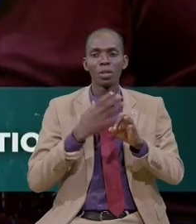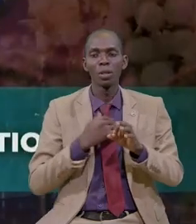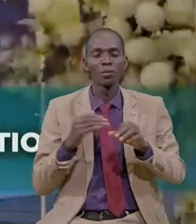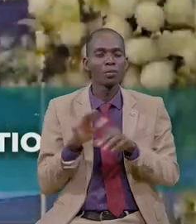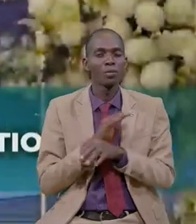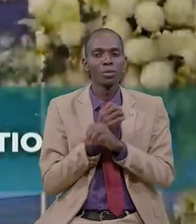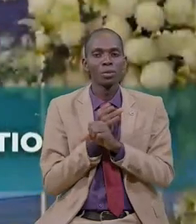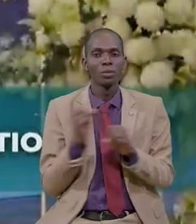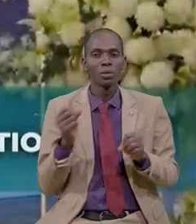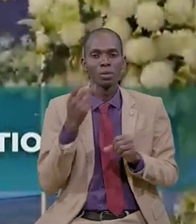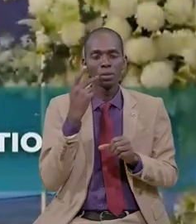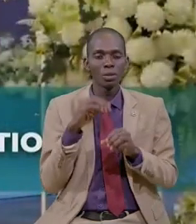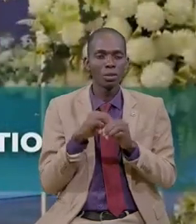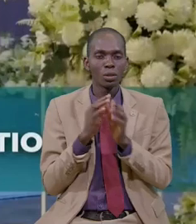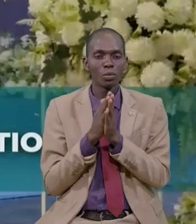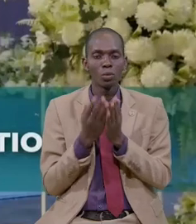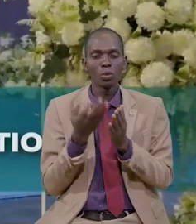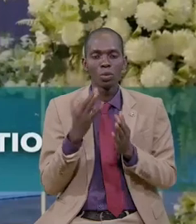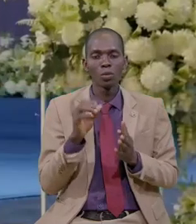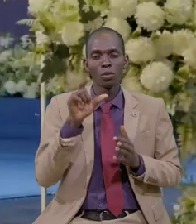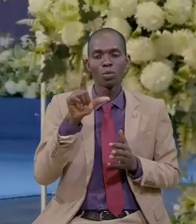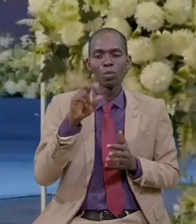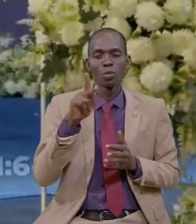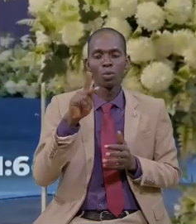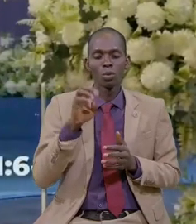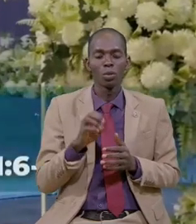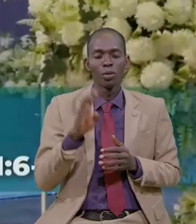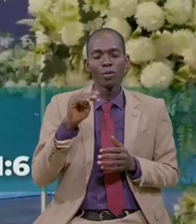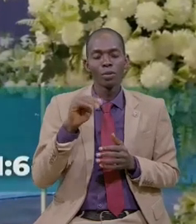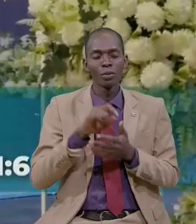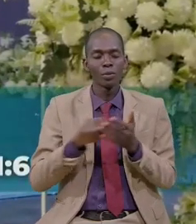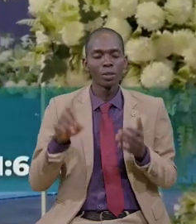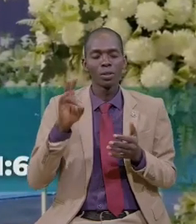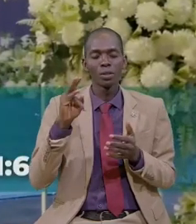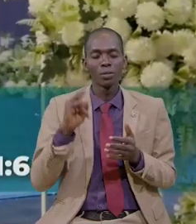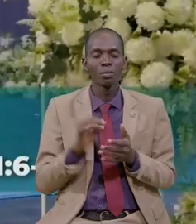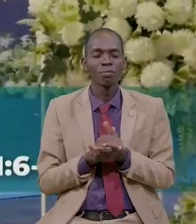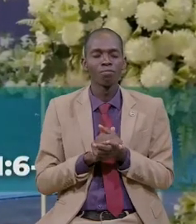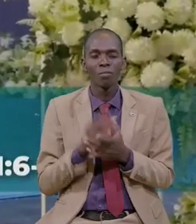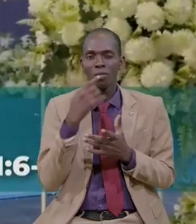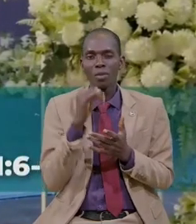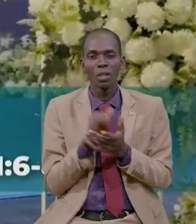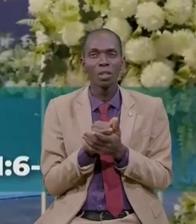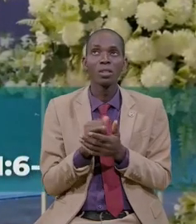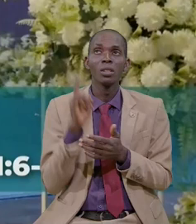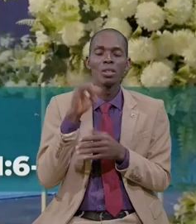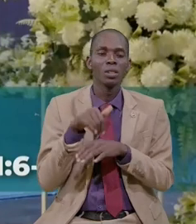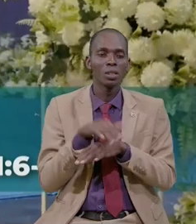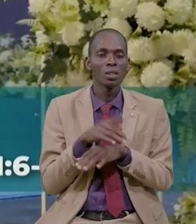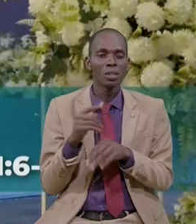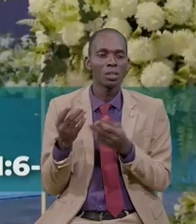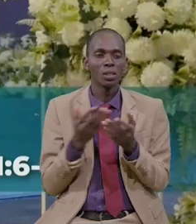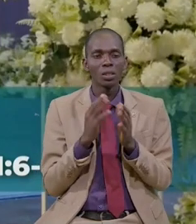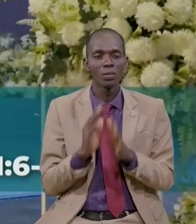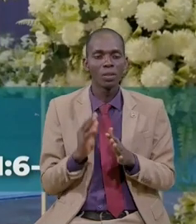dit en Luc chapitre 14, 17. Luc 14, il envoya son serviteur.